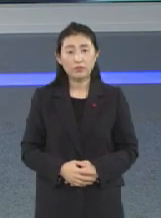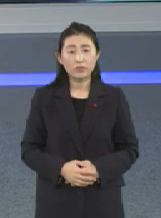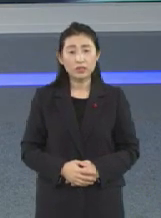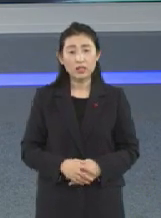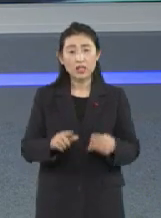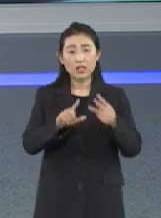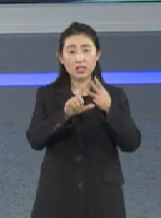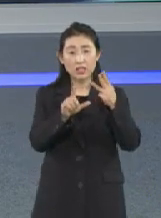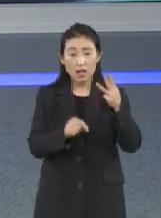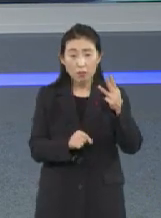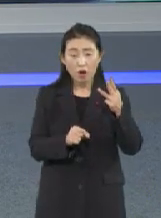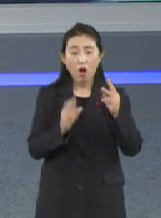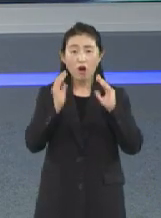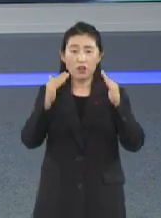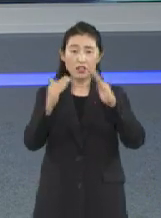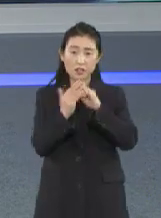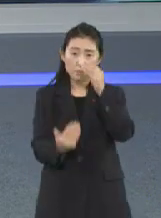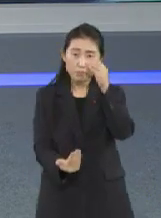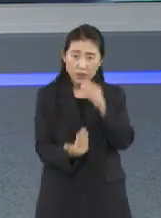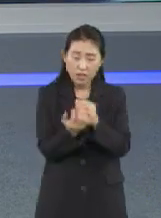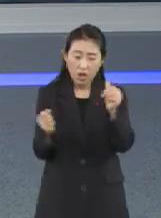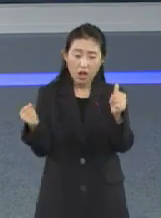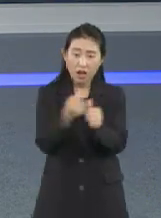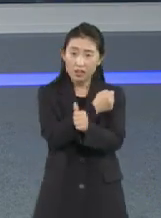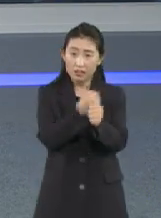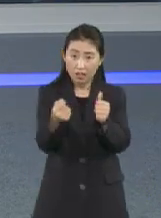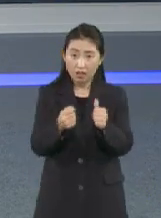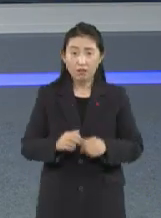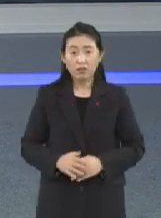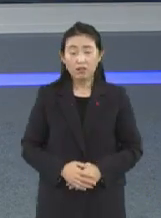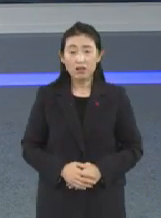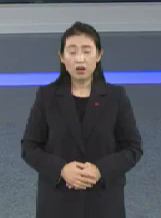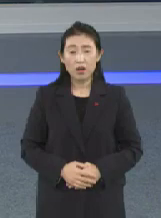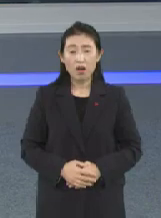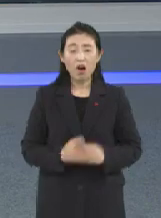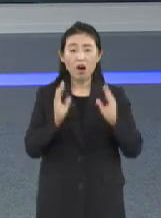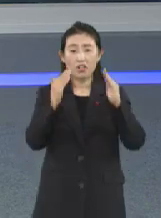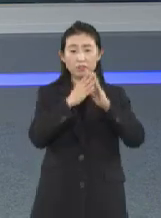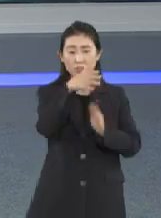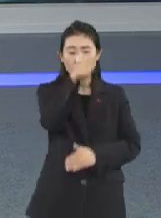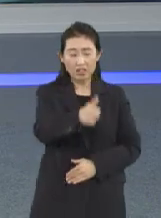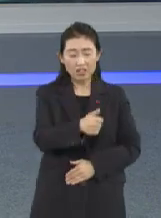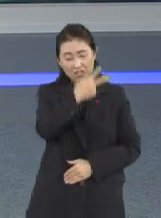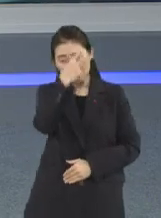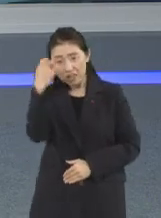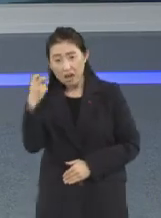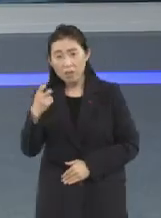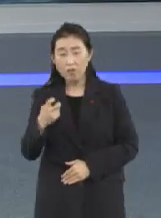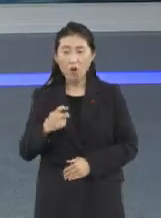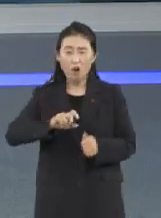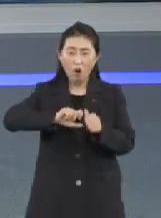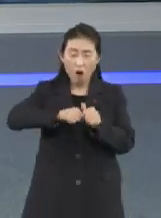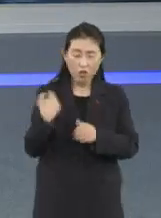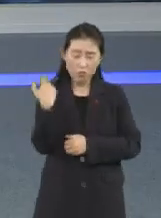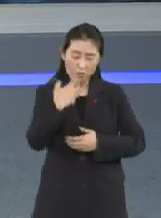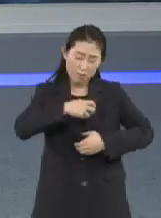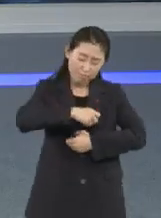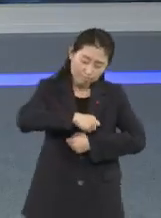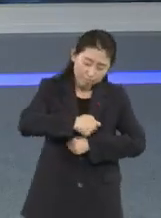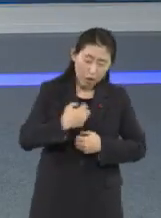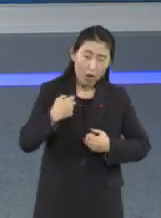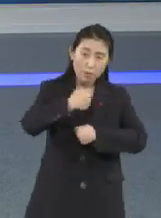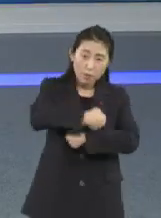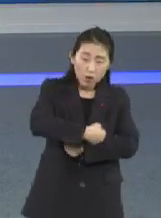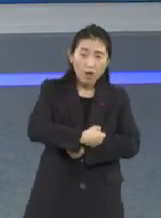지난 3월 대전의 한 어린이집에서 발생한 학대 사건입니다. 원장이 낮잠을 재운다고 아이를 온몸으로 눌러